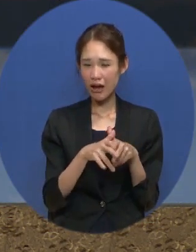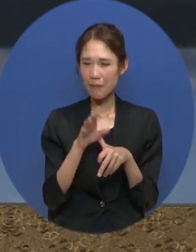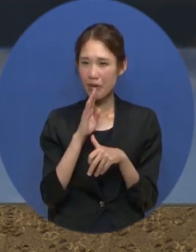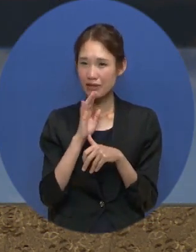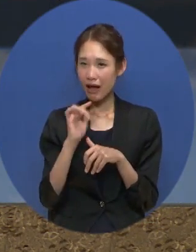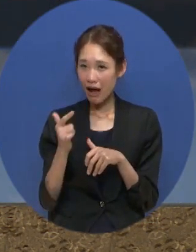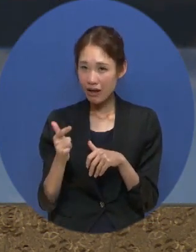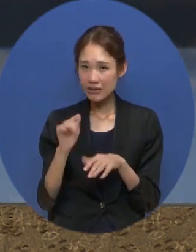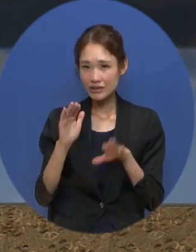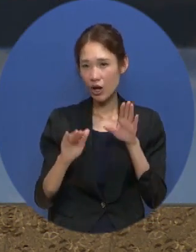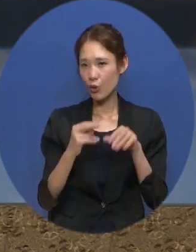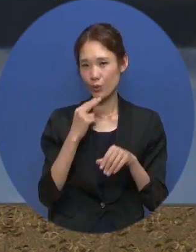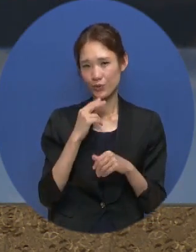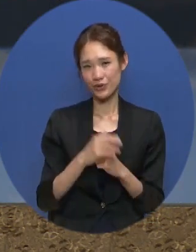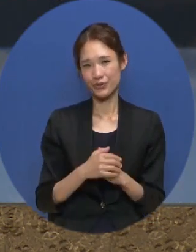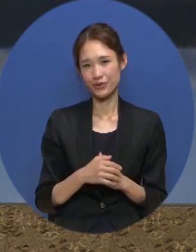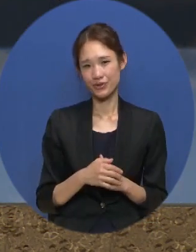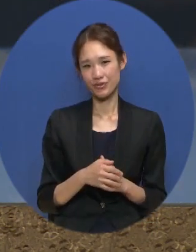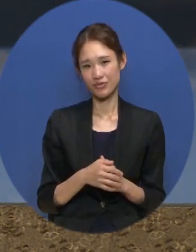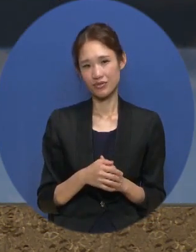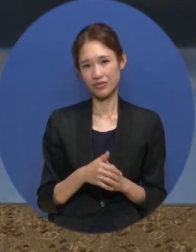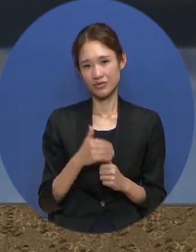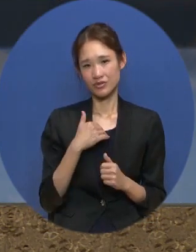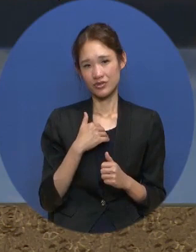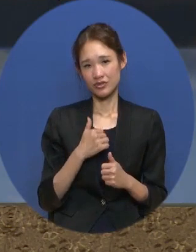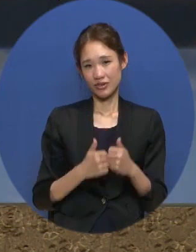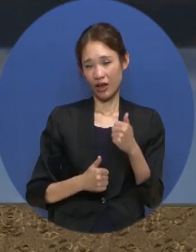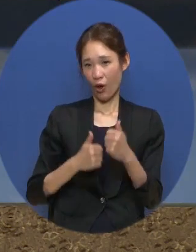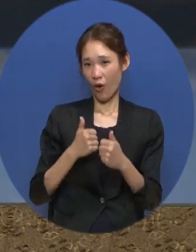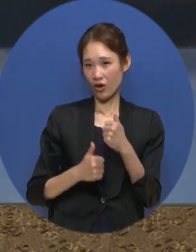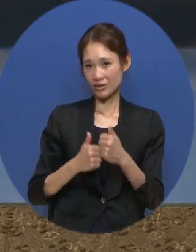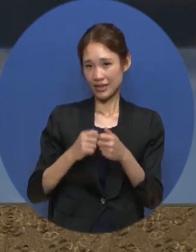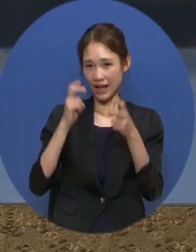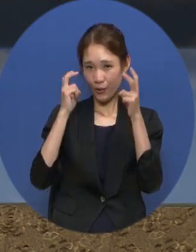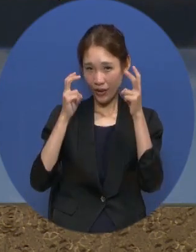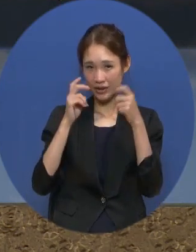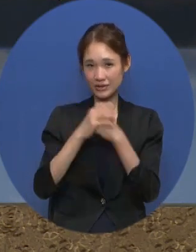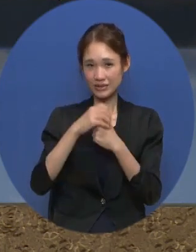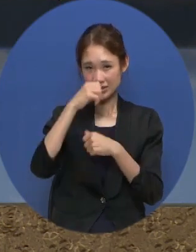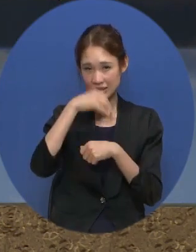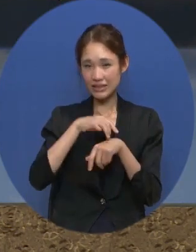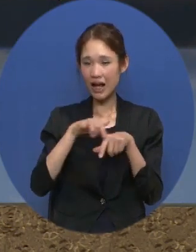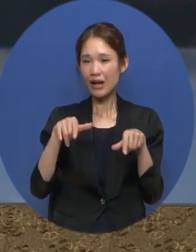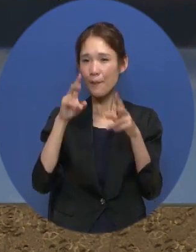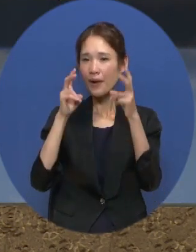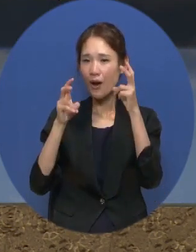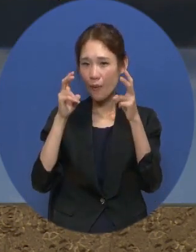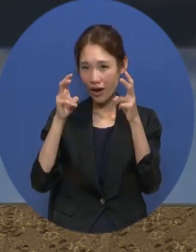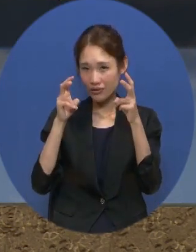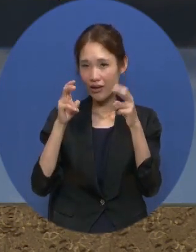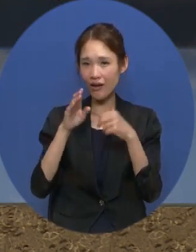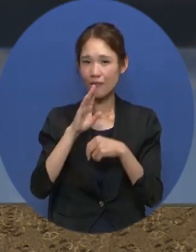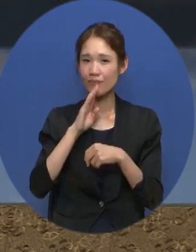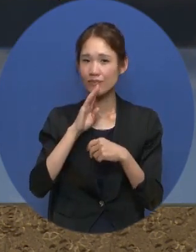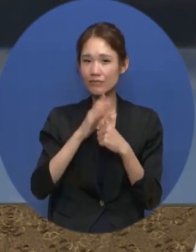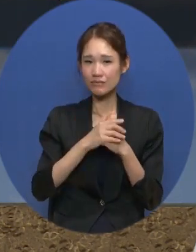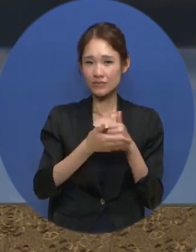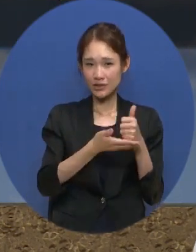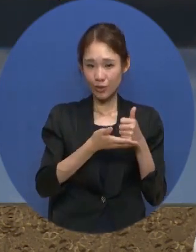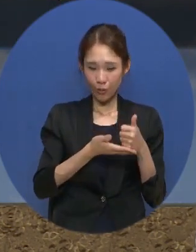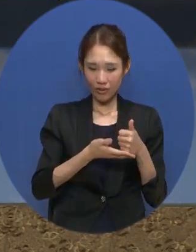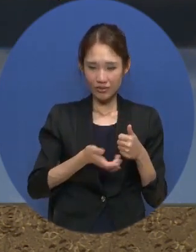그 차이는 없었다고 봐요. 그러니까 네. 저희가 경쟁하는 회사도 그냥 일반 다 회사고요. 뭐